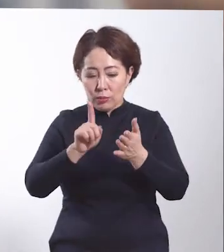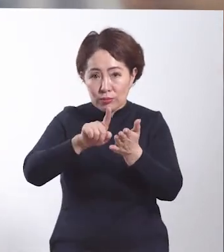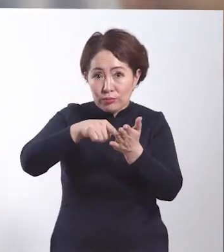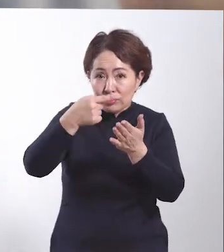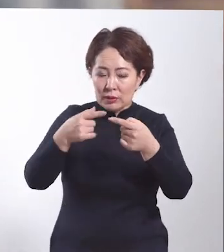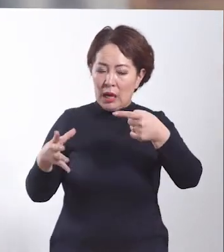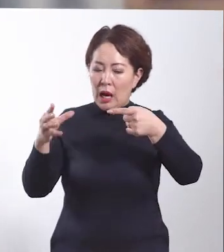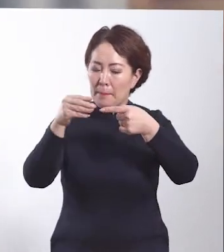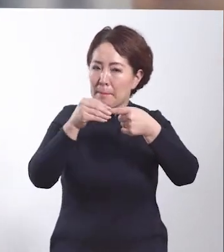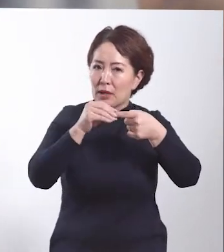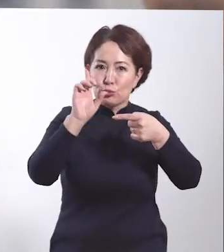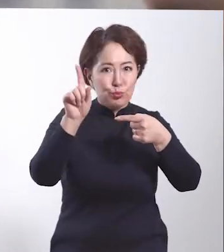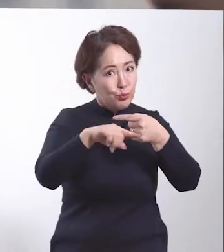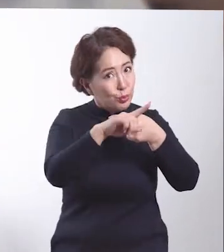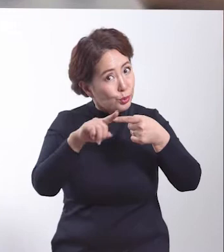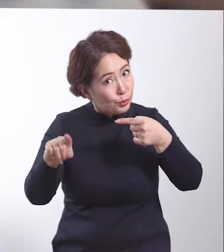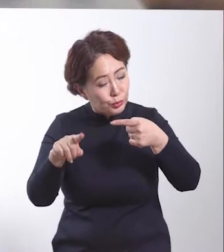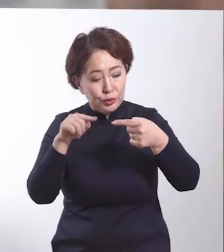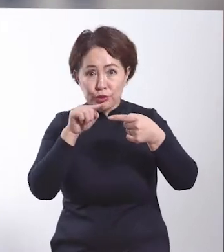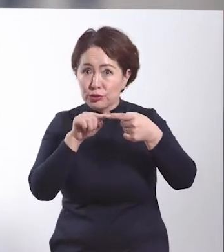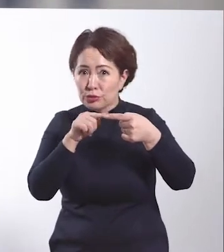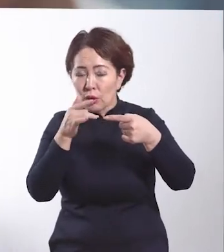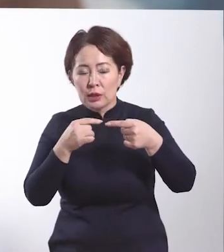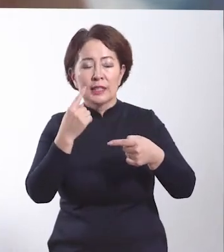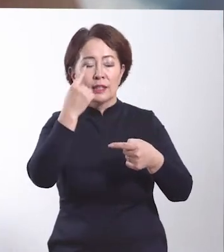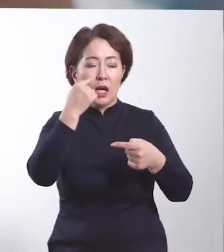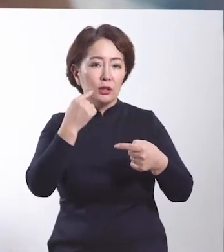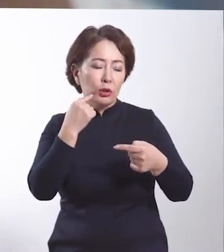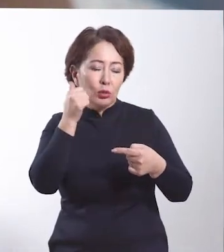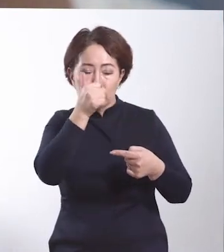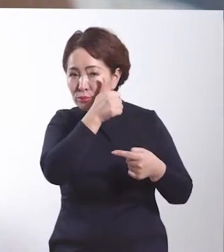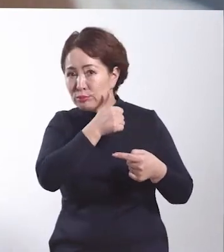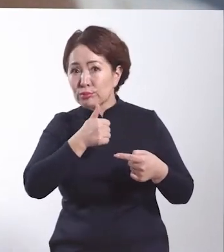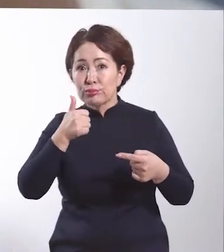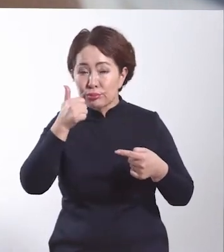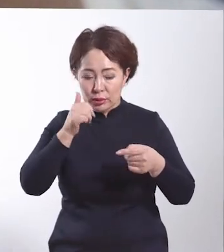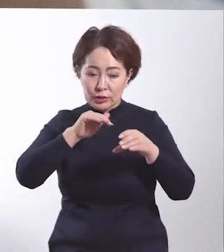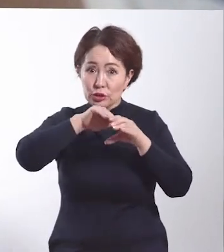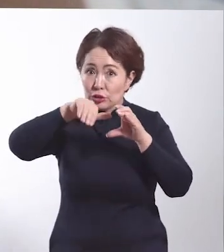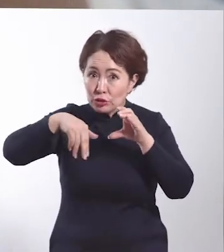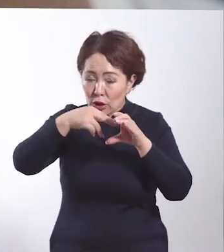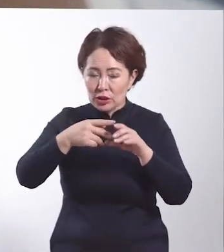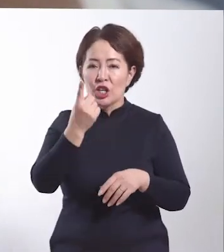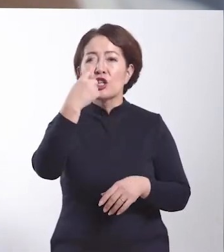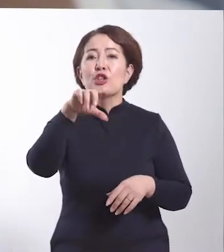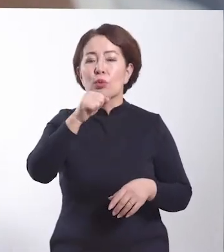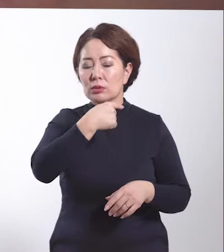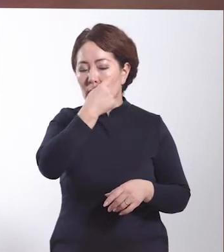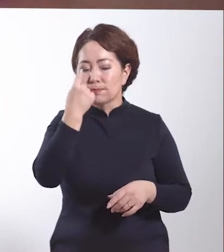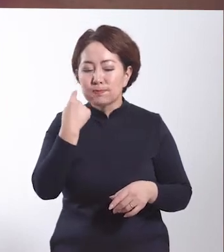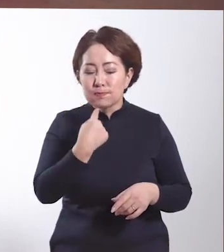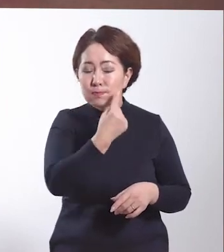савхны үзүүрийн арчтас авах хэсэгт хүрч болохгүй. Арчтас авах хэсгээр дээд ба доод буйл уруулын